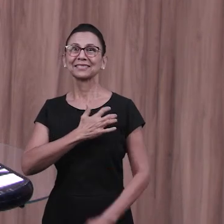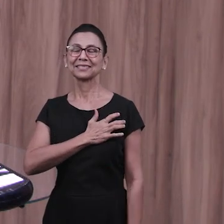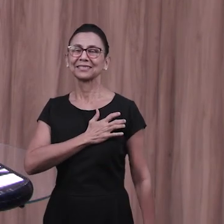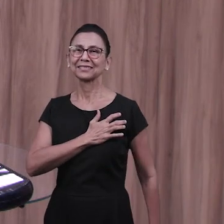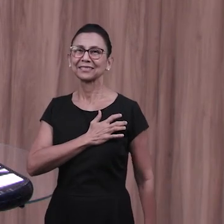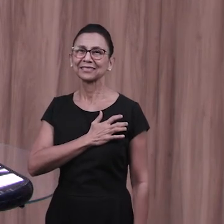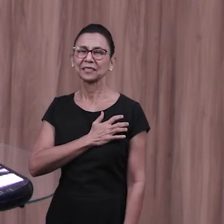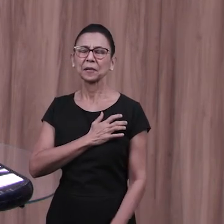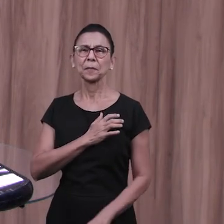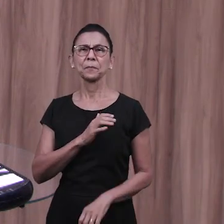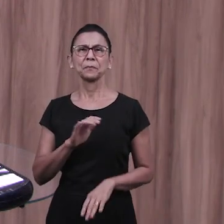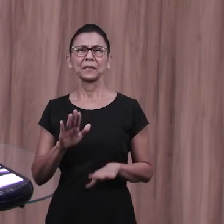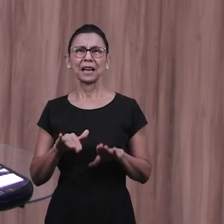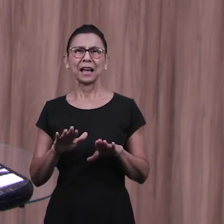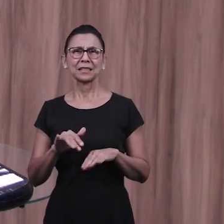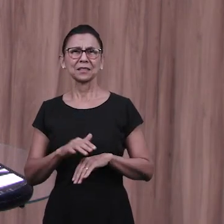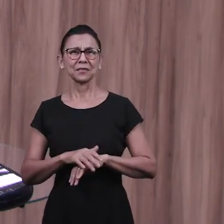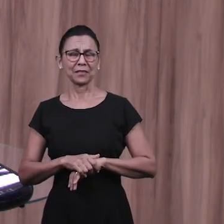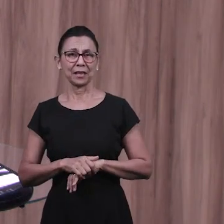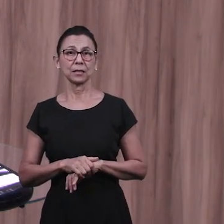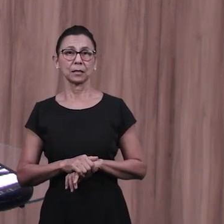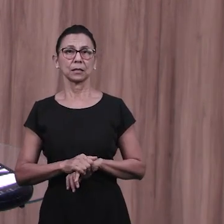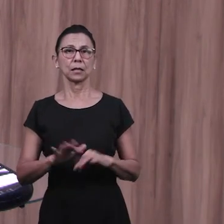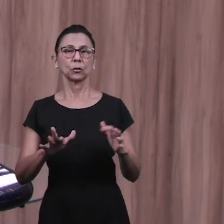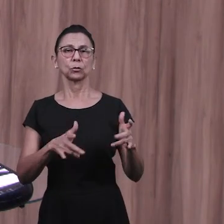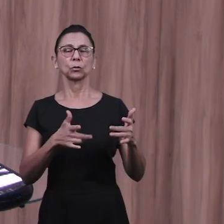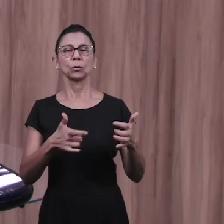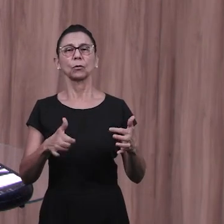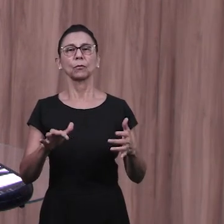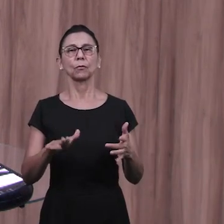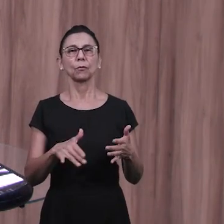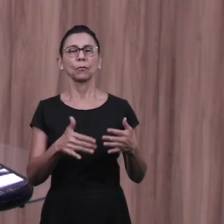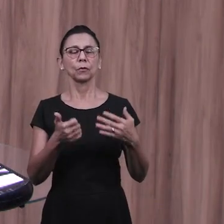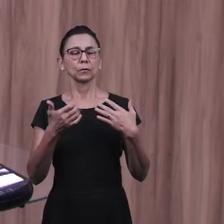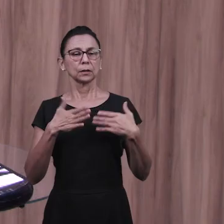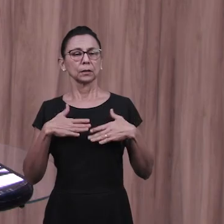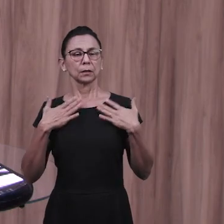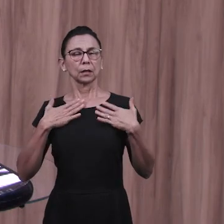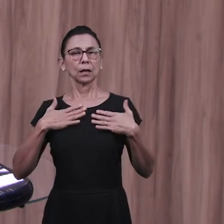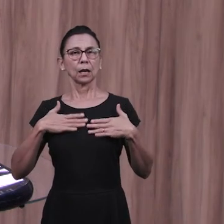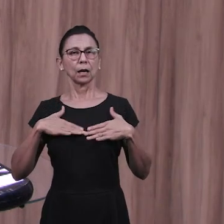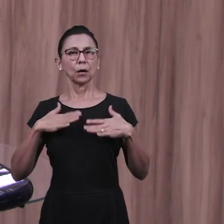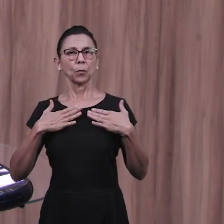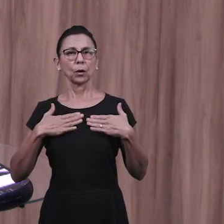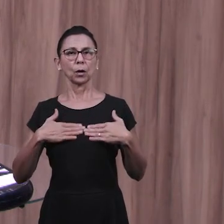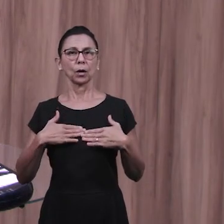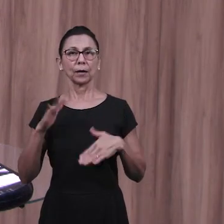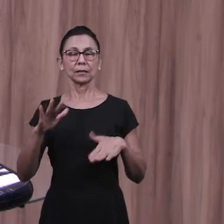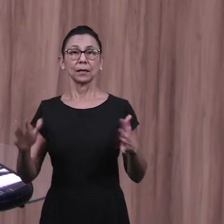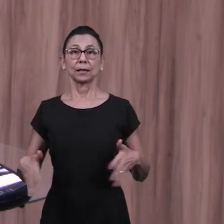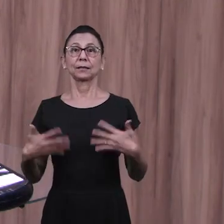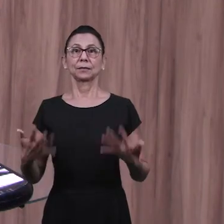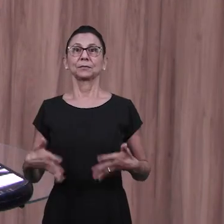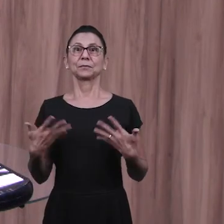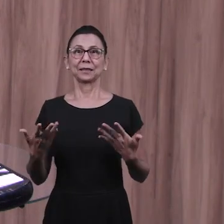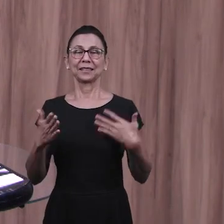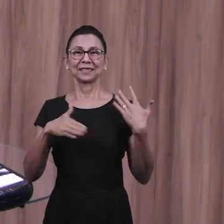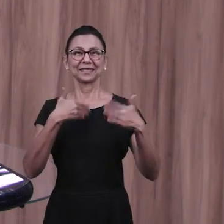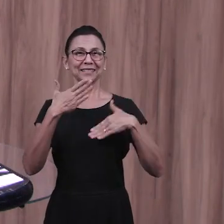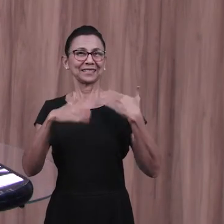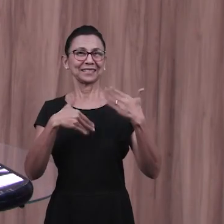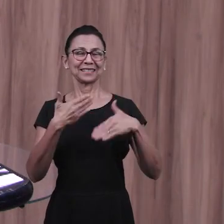la louange elle est solennelle, suave. Il y a des moments où il est plus animé, joyeux. Et l'Esprit